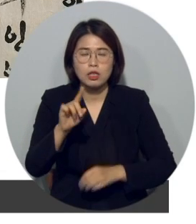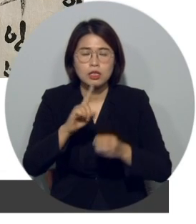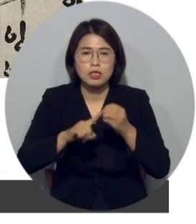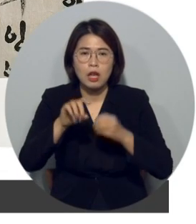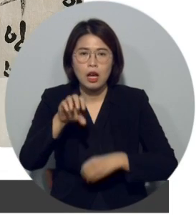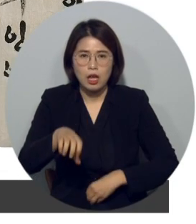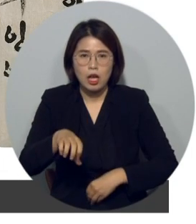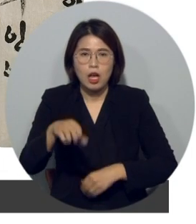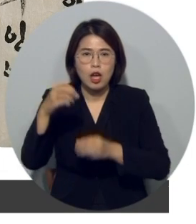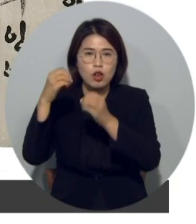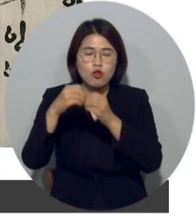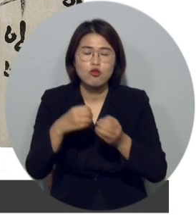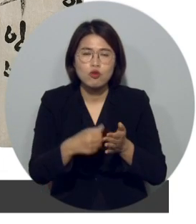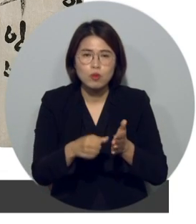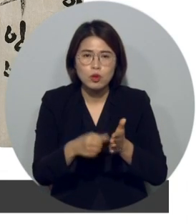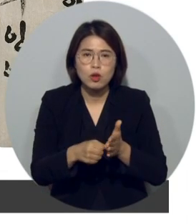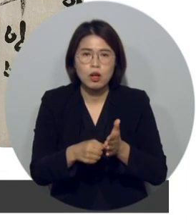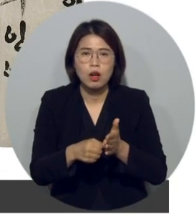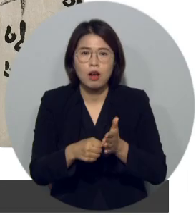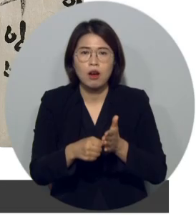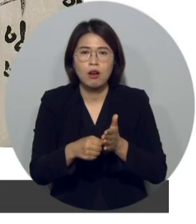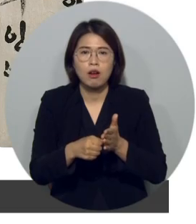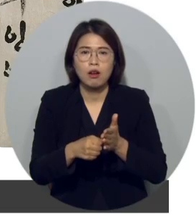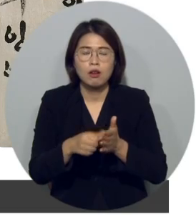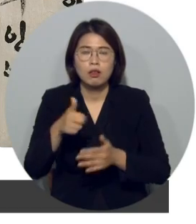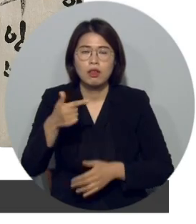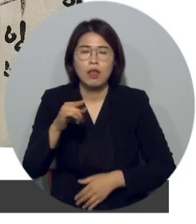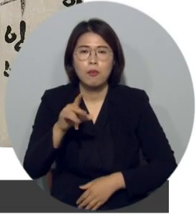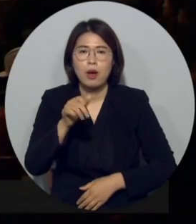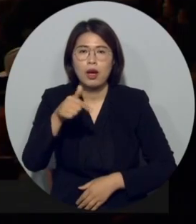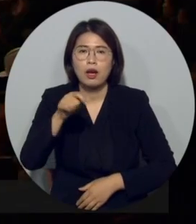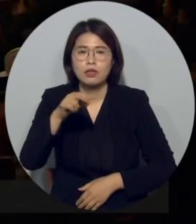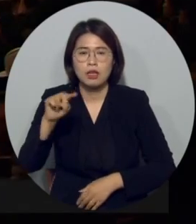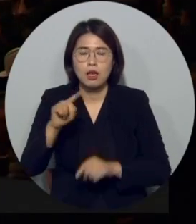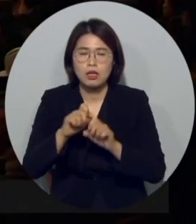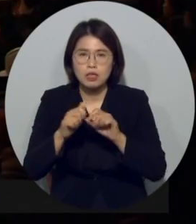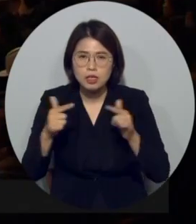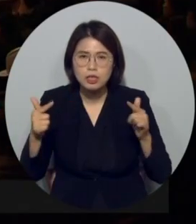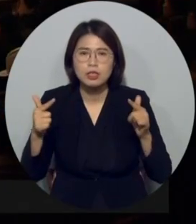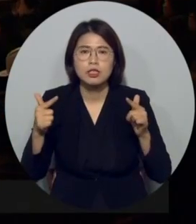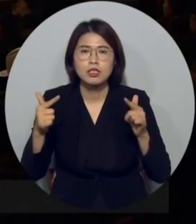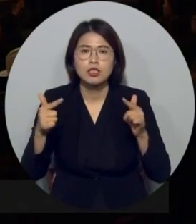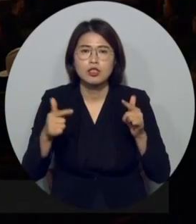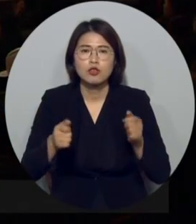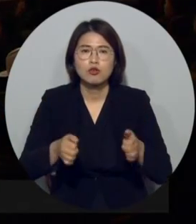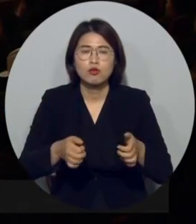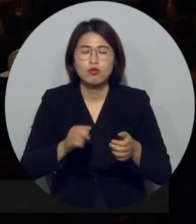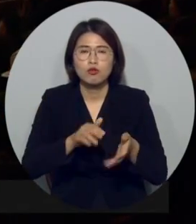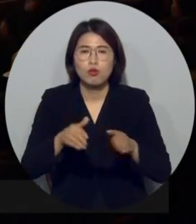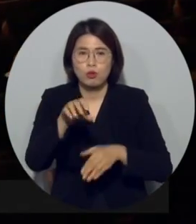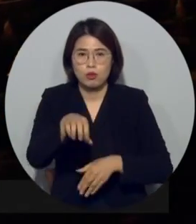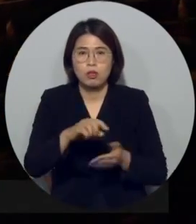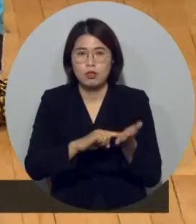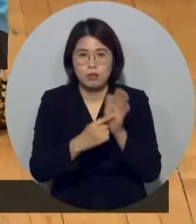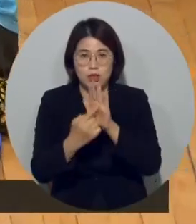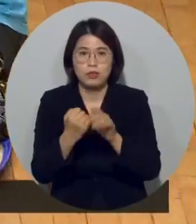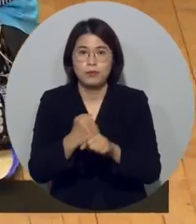유물과 한국국학진흥원 소장 매 방 가사 등 한글 유산을 도 청동 낙관 에 전시합니다